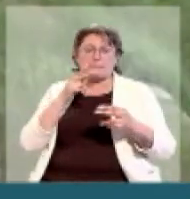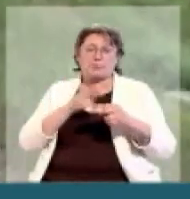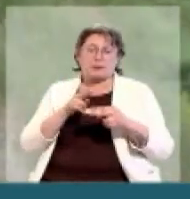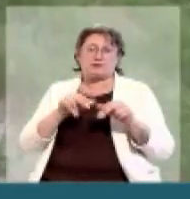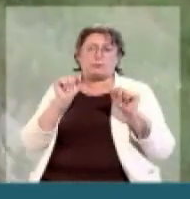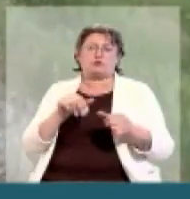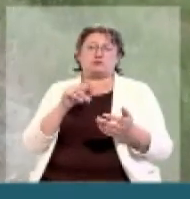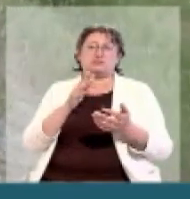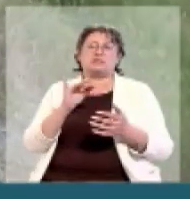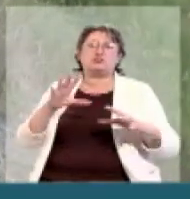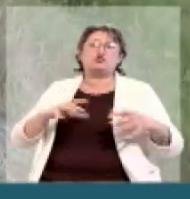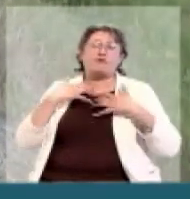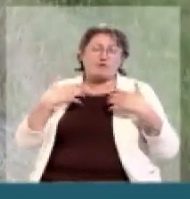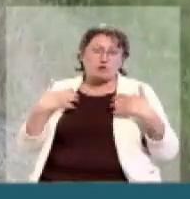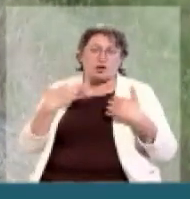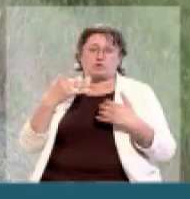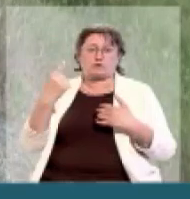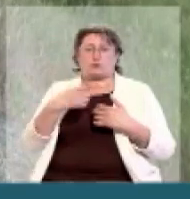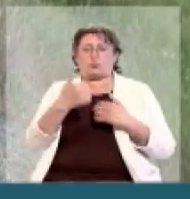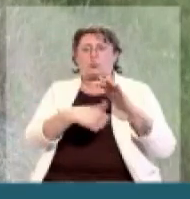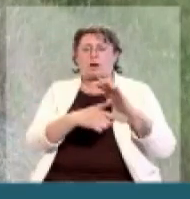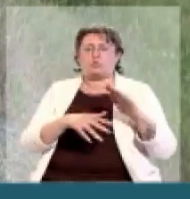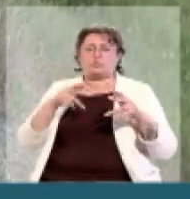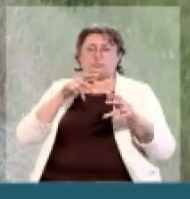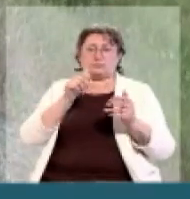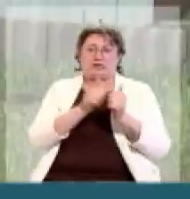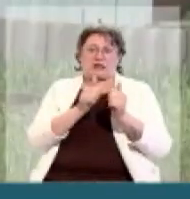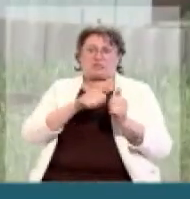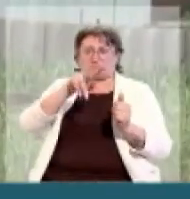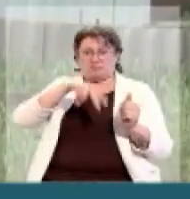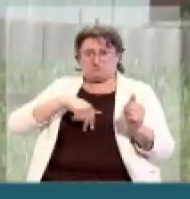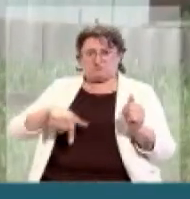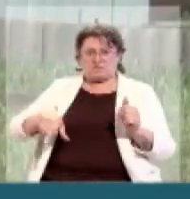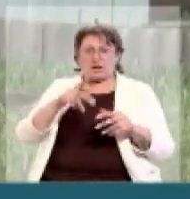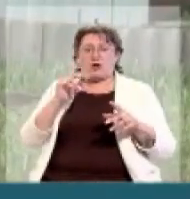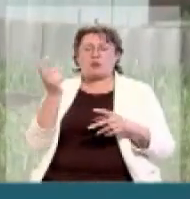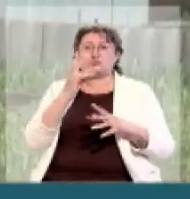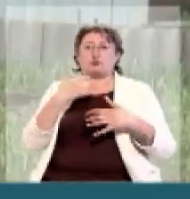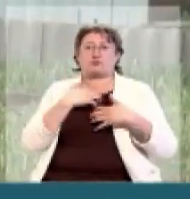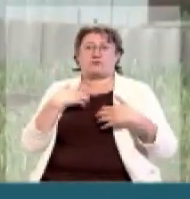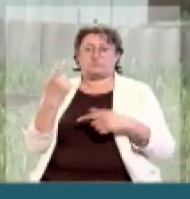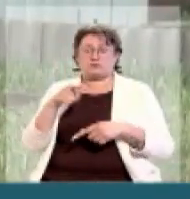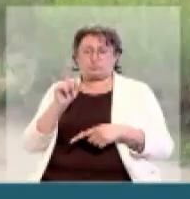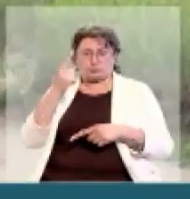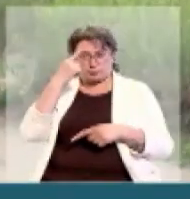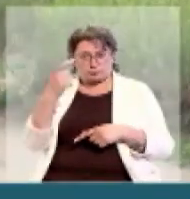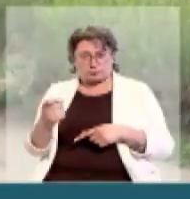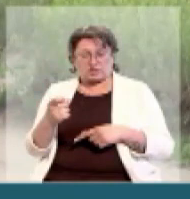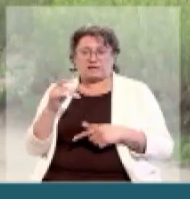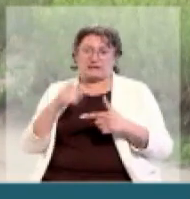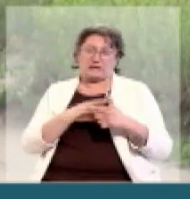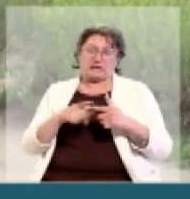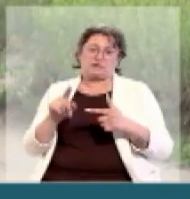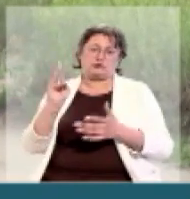поезда может стать и скот, который гуляет вдоль железнодорожных путей. Владельцев скота, что нарушают правила выпаса, ждет предупреждение